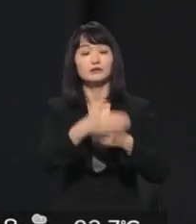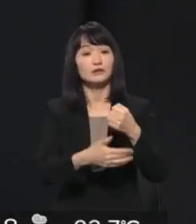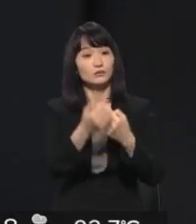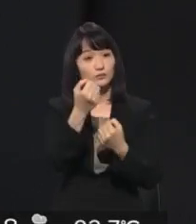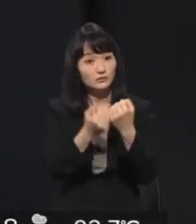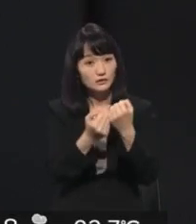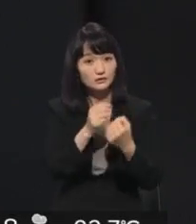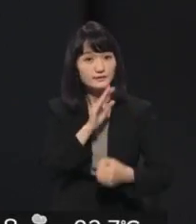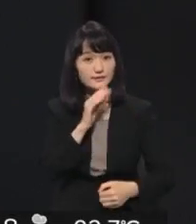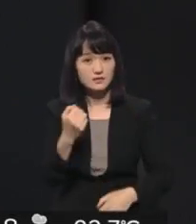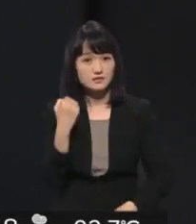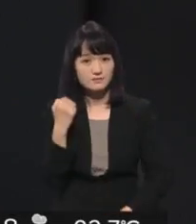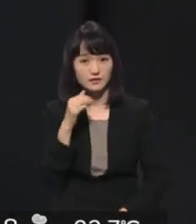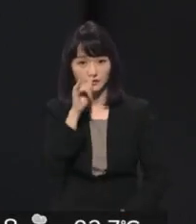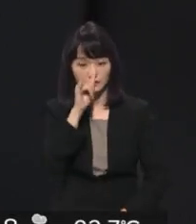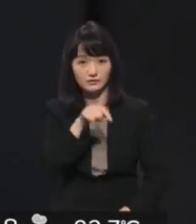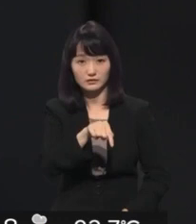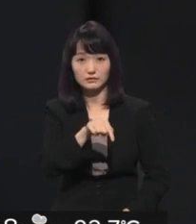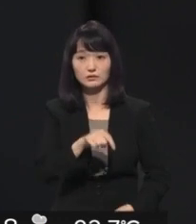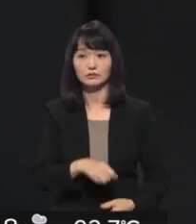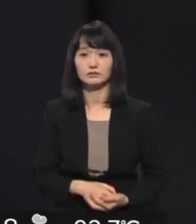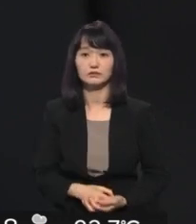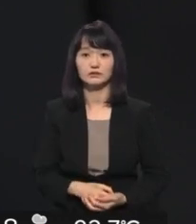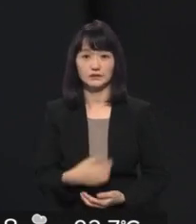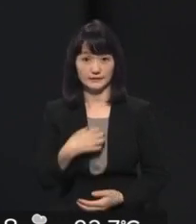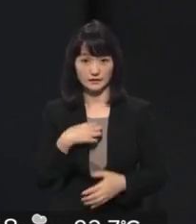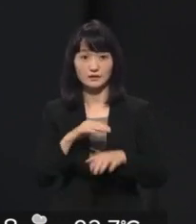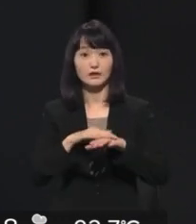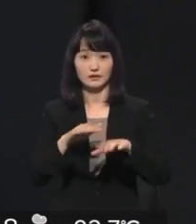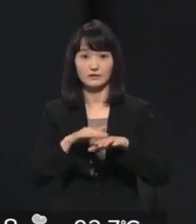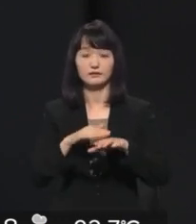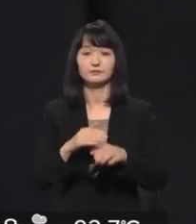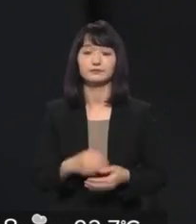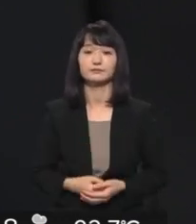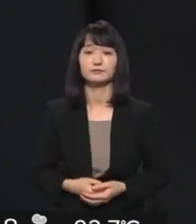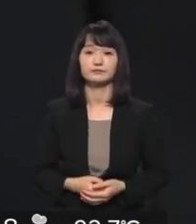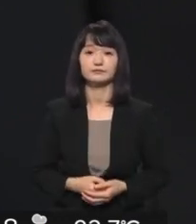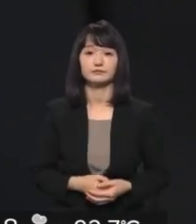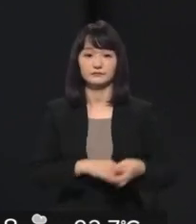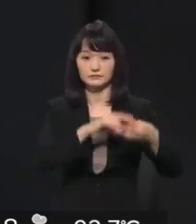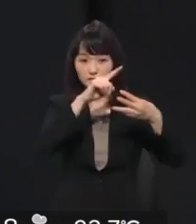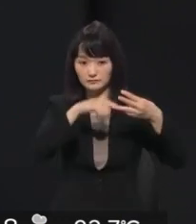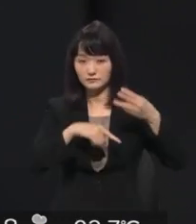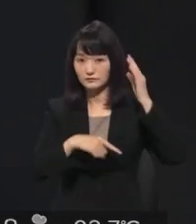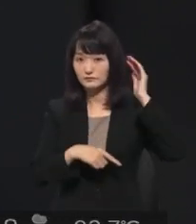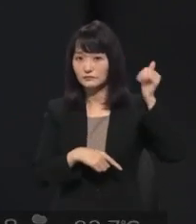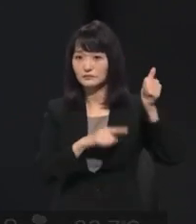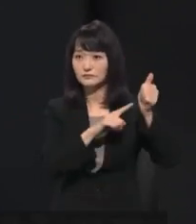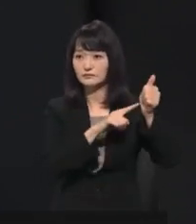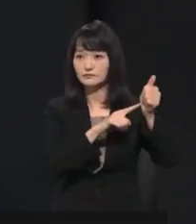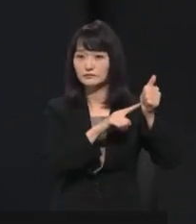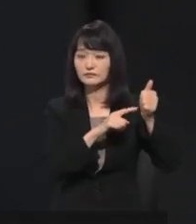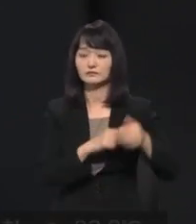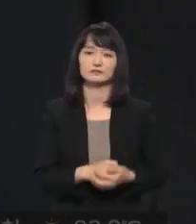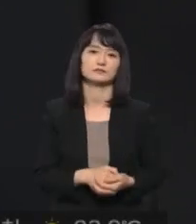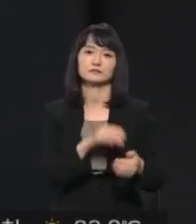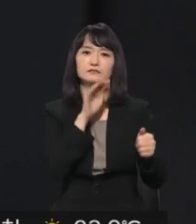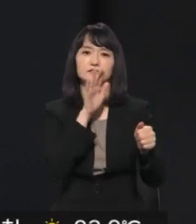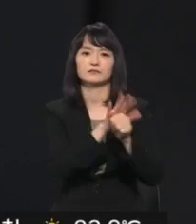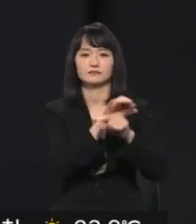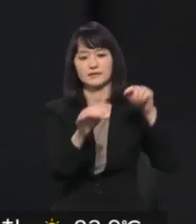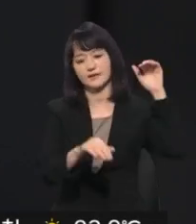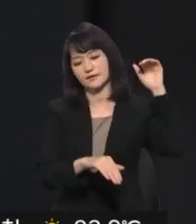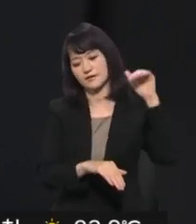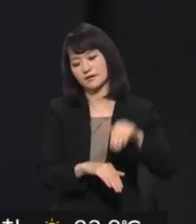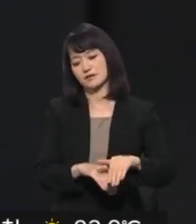때 진짜 힘이 생겨서 그것으로 익 6 이를 극복해 왔잖아요 그런데 지금 윤석열 대통령의 마찬가지로 떨어 는지는 지지율을 막기